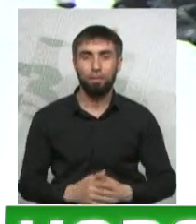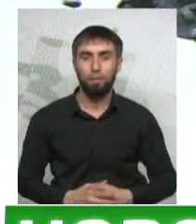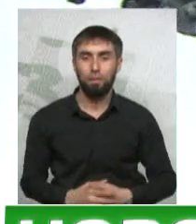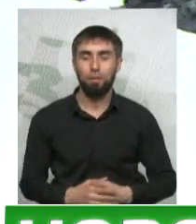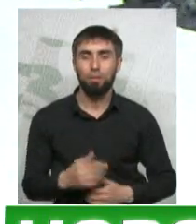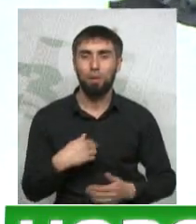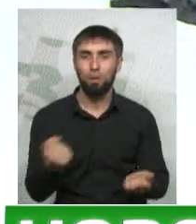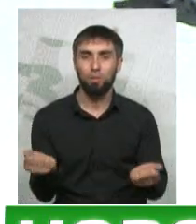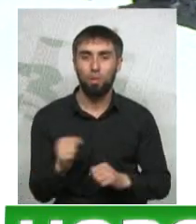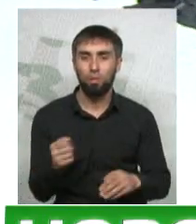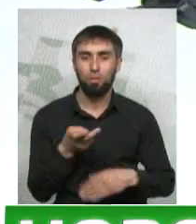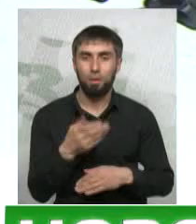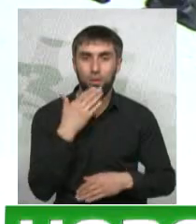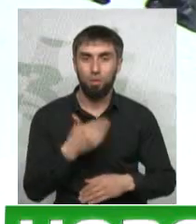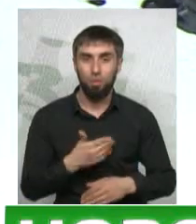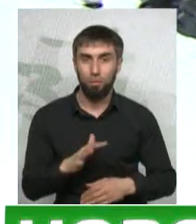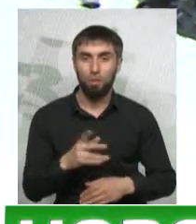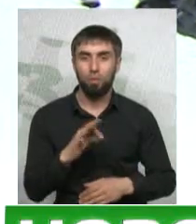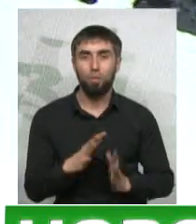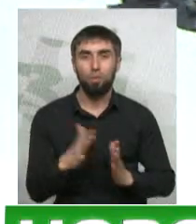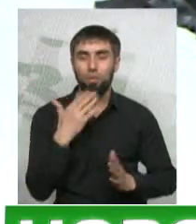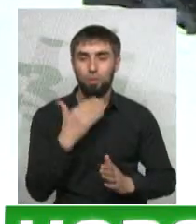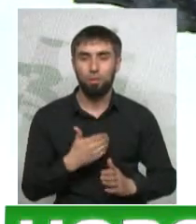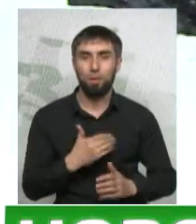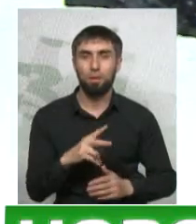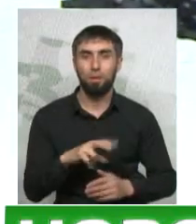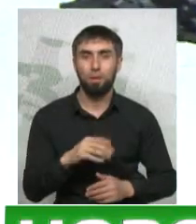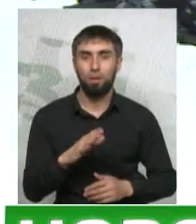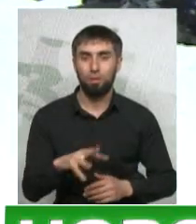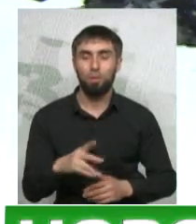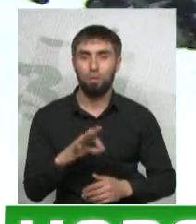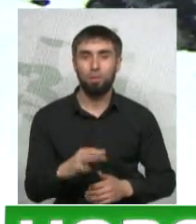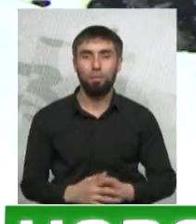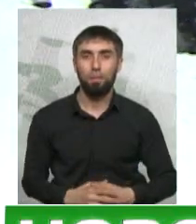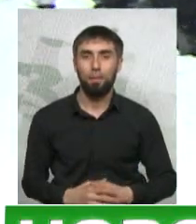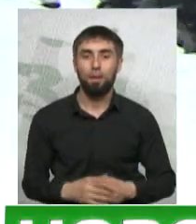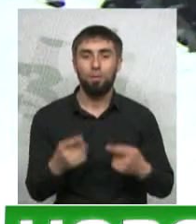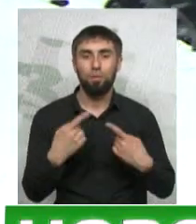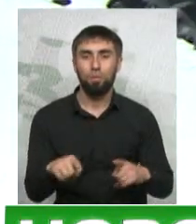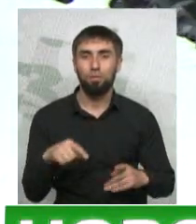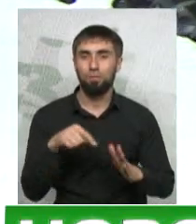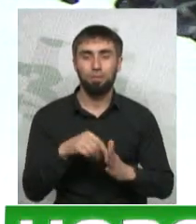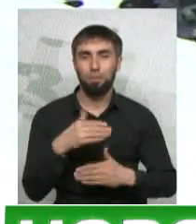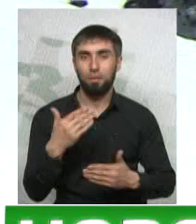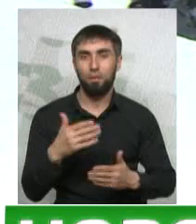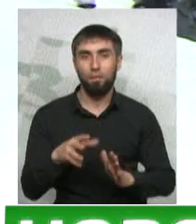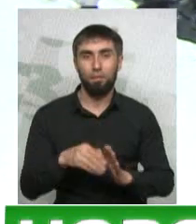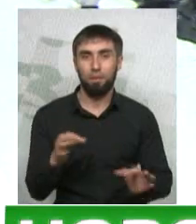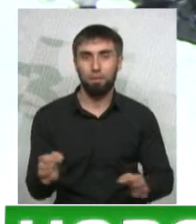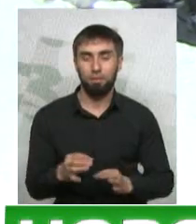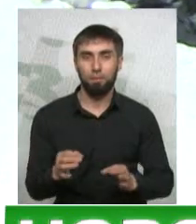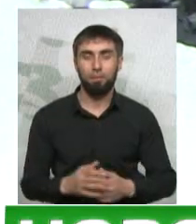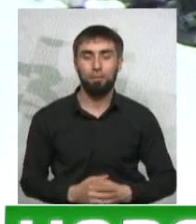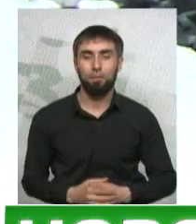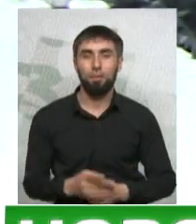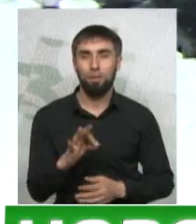скоростной спуск честно не люблю больше люблю словом другое дисциплины нету выбирать нечего